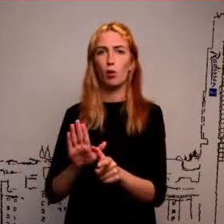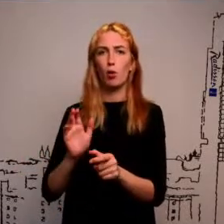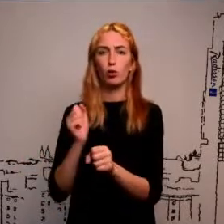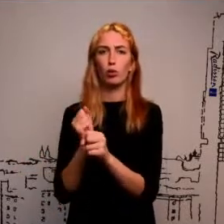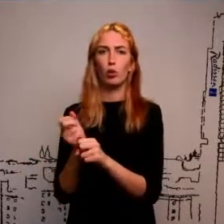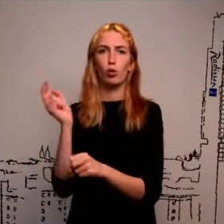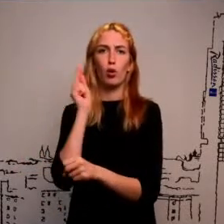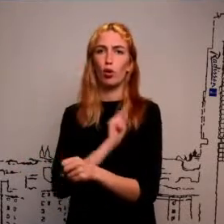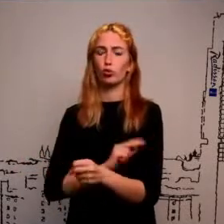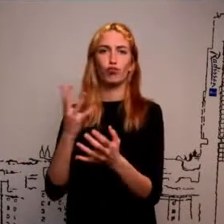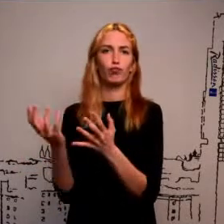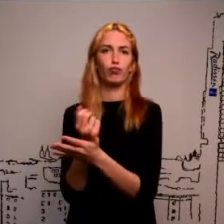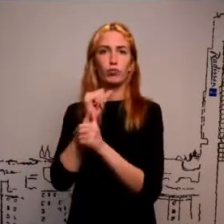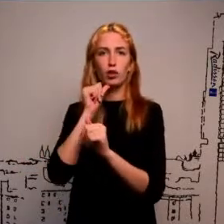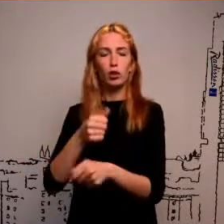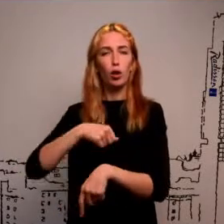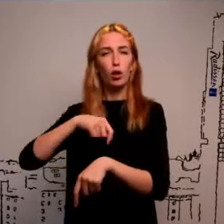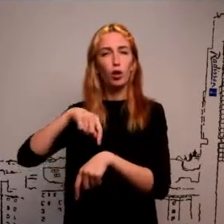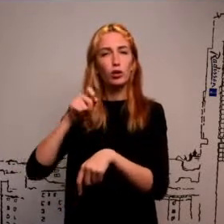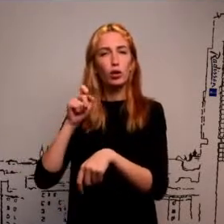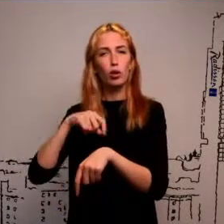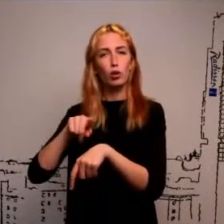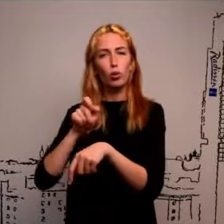töötasud, kus nad teevad tohutud palju üle tunde.